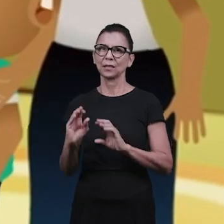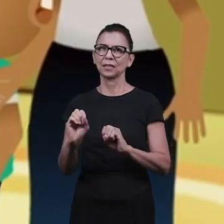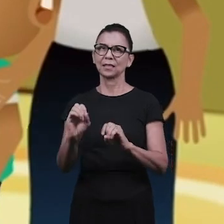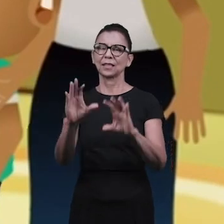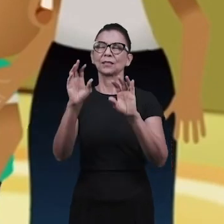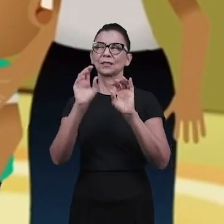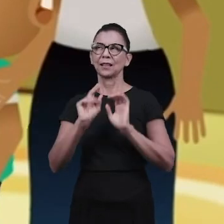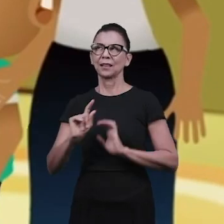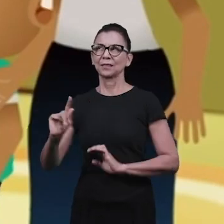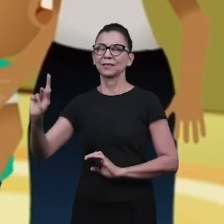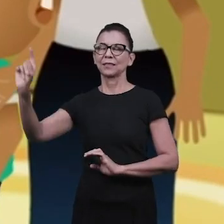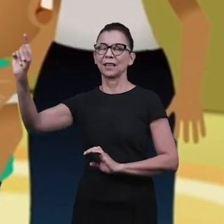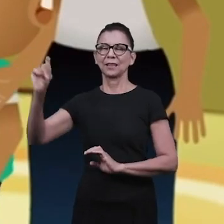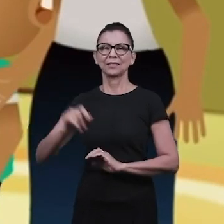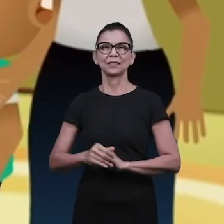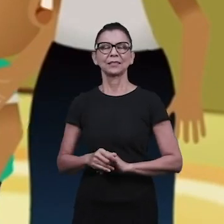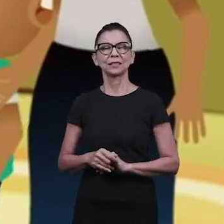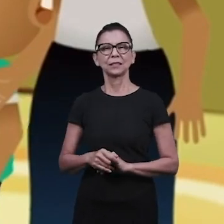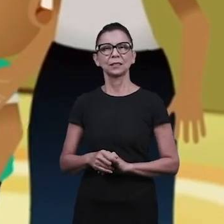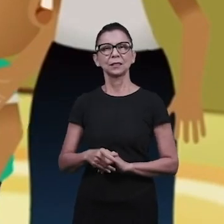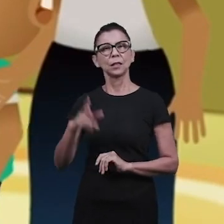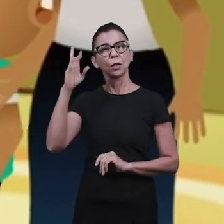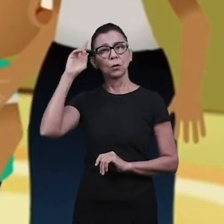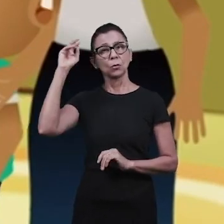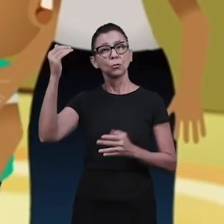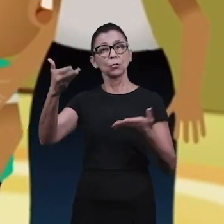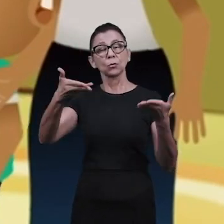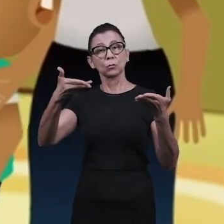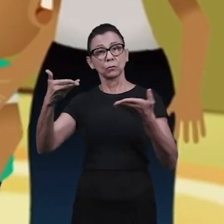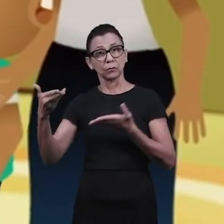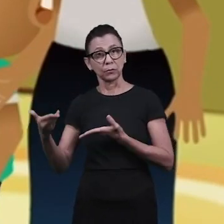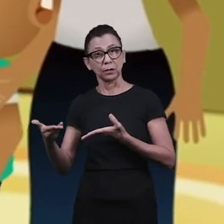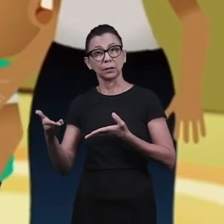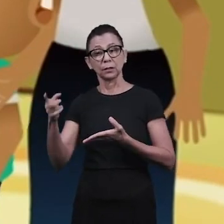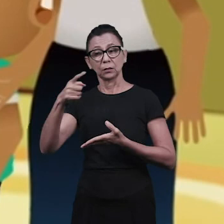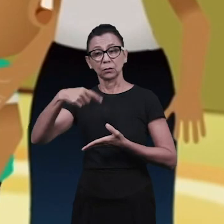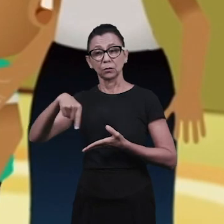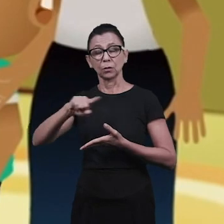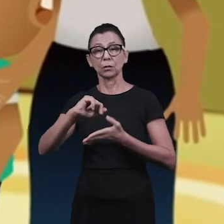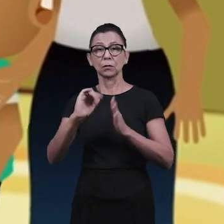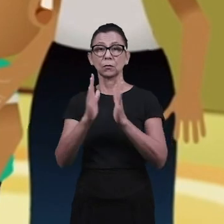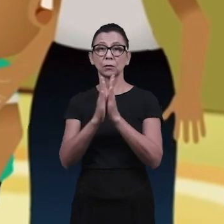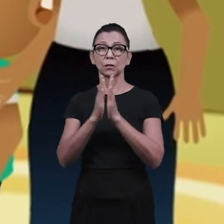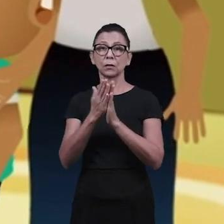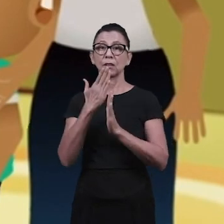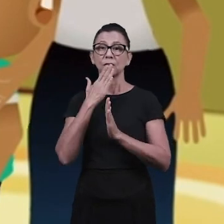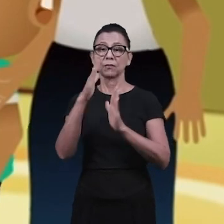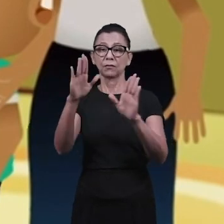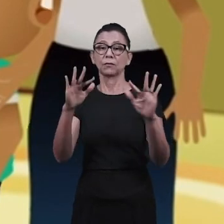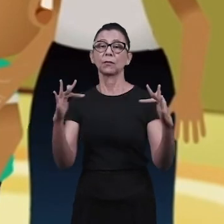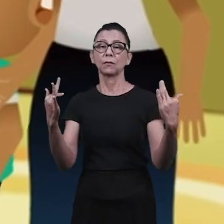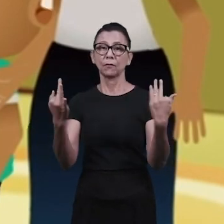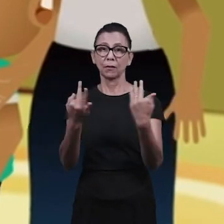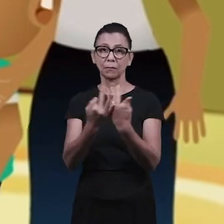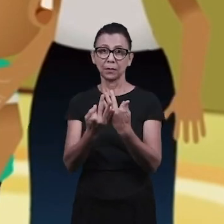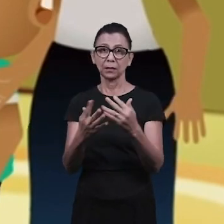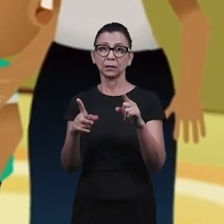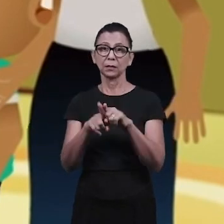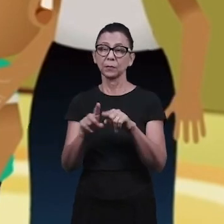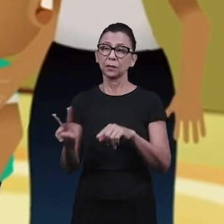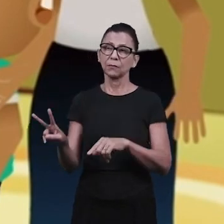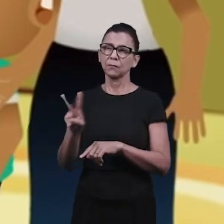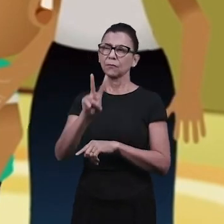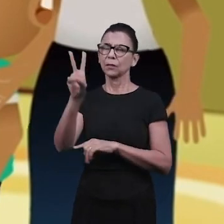nous invite à prier par les membres de notre famille, afin qu'il puisse donner la valeur à ce